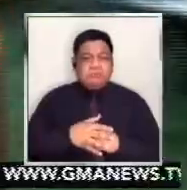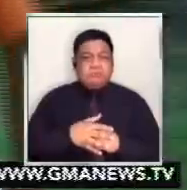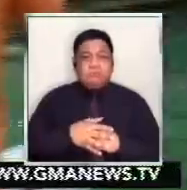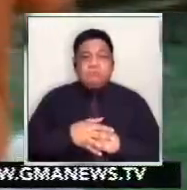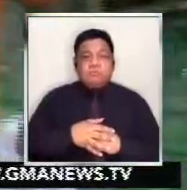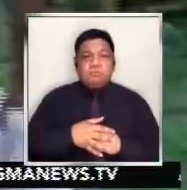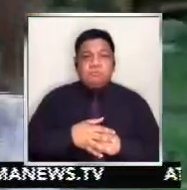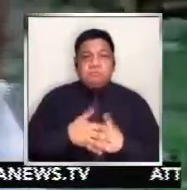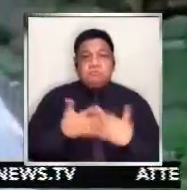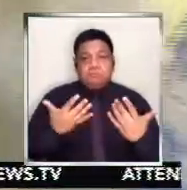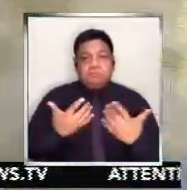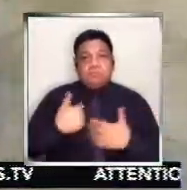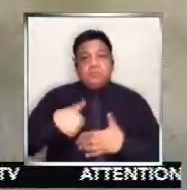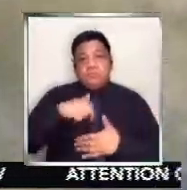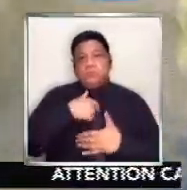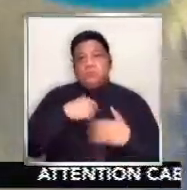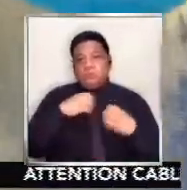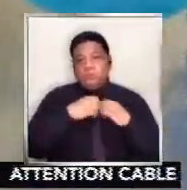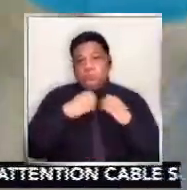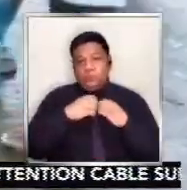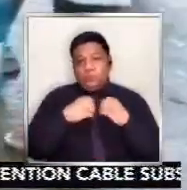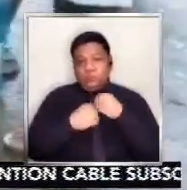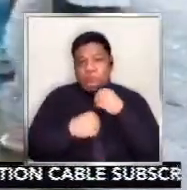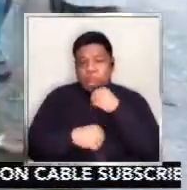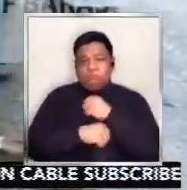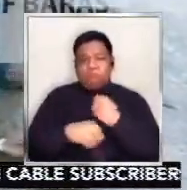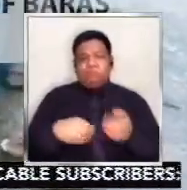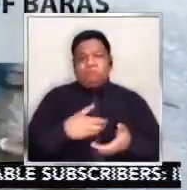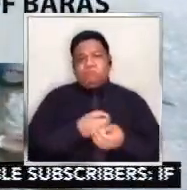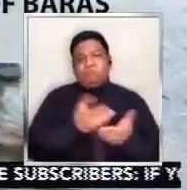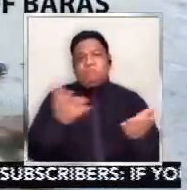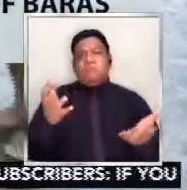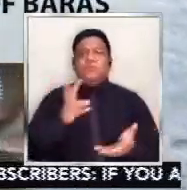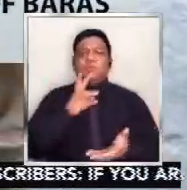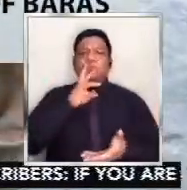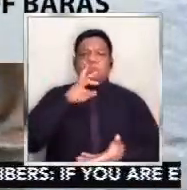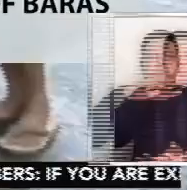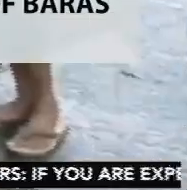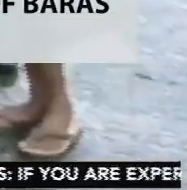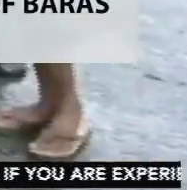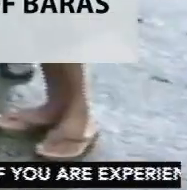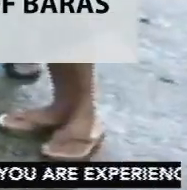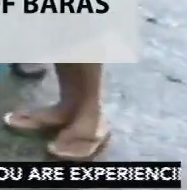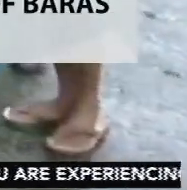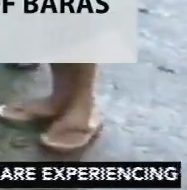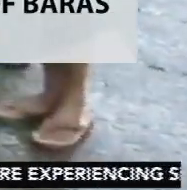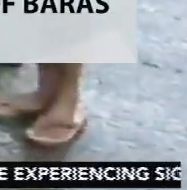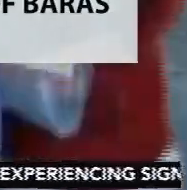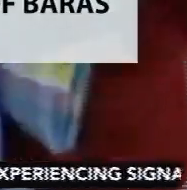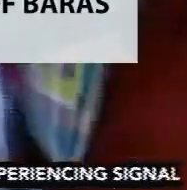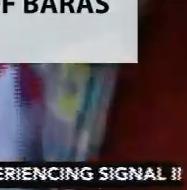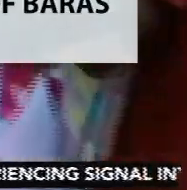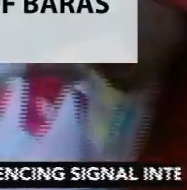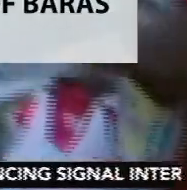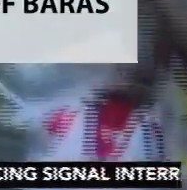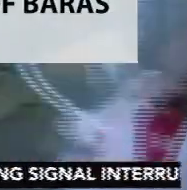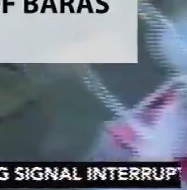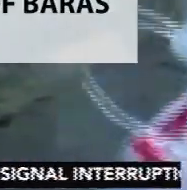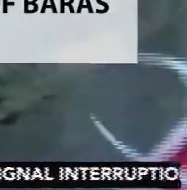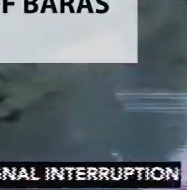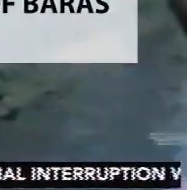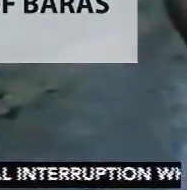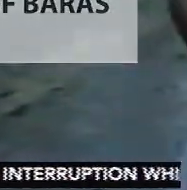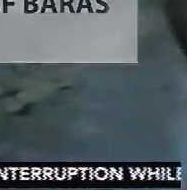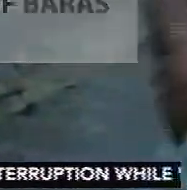Kaya namigay din tayo ng mga galon ng tubig sa mga residente. Nagpapasalamat po ang GMA Kapuso Foundation sa walang sawa